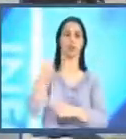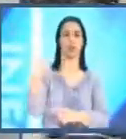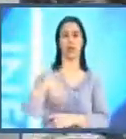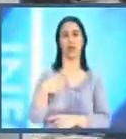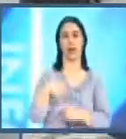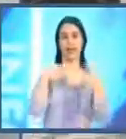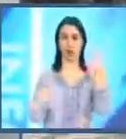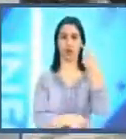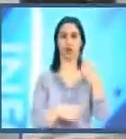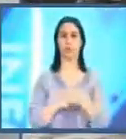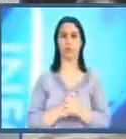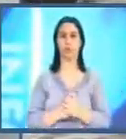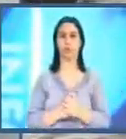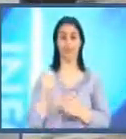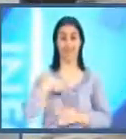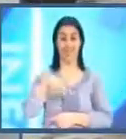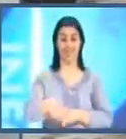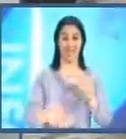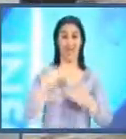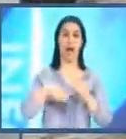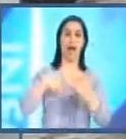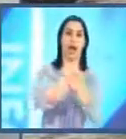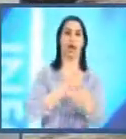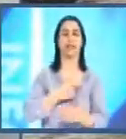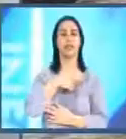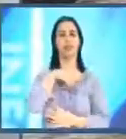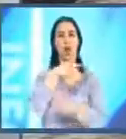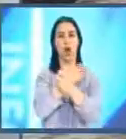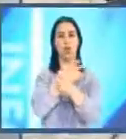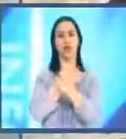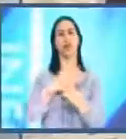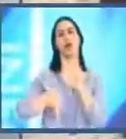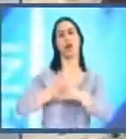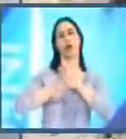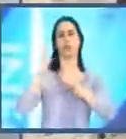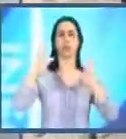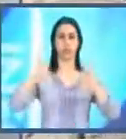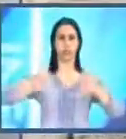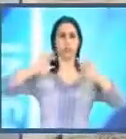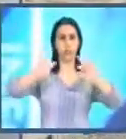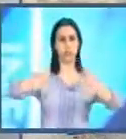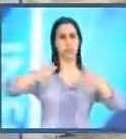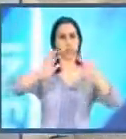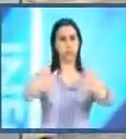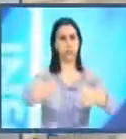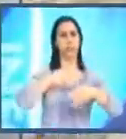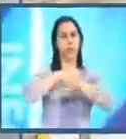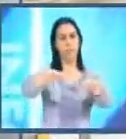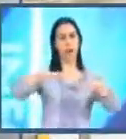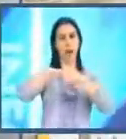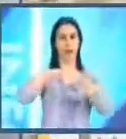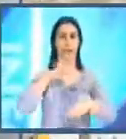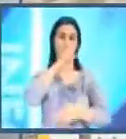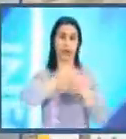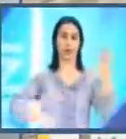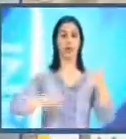de la temporada. A partir d'ara i fins al mes de novembre es continuaran passant periòdicament les màquines a les platges metropolitanes.